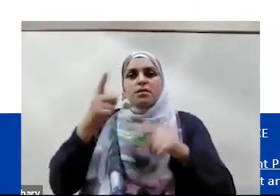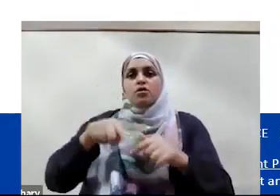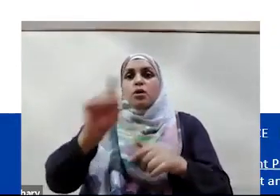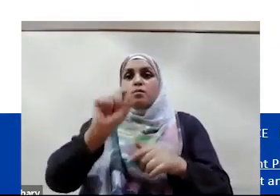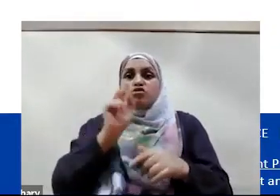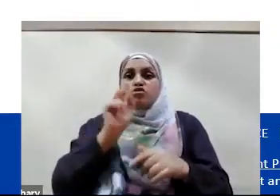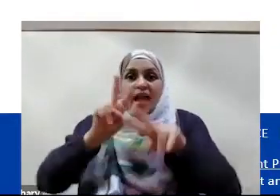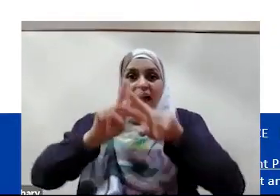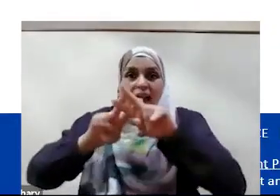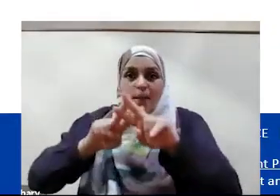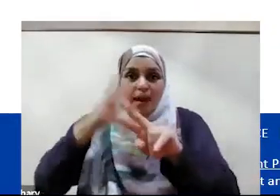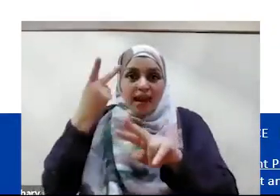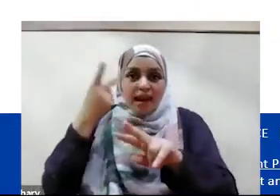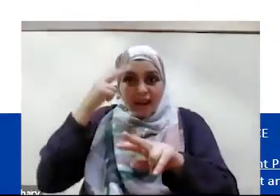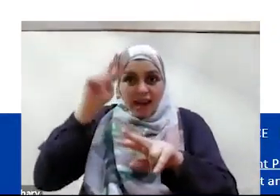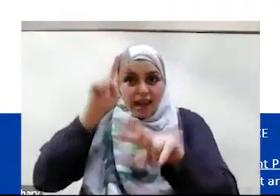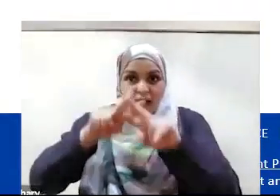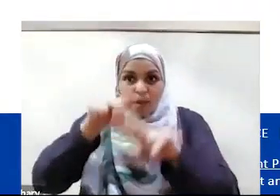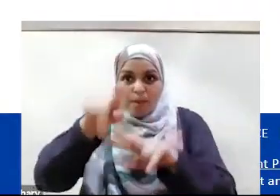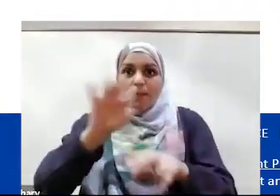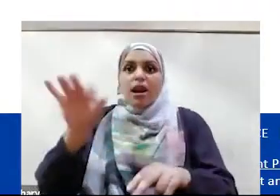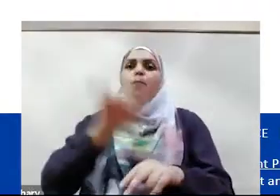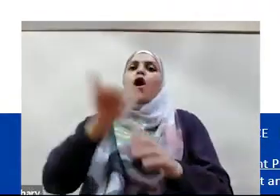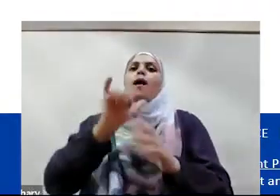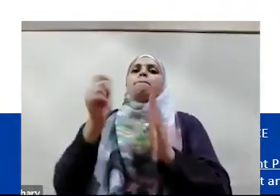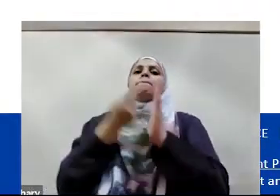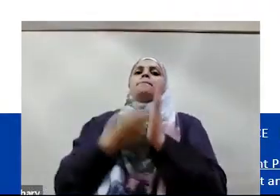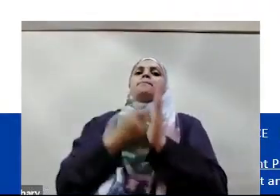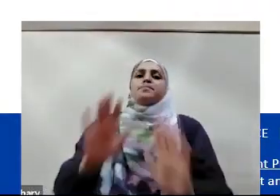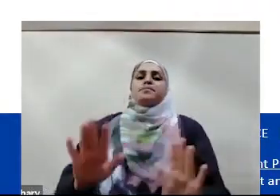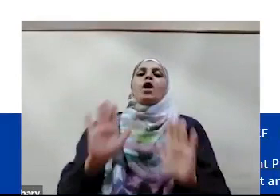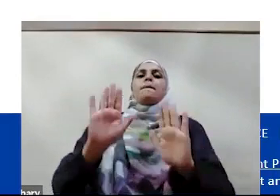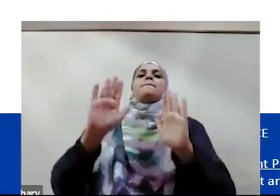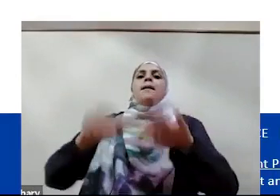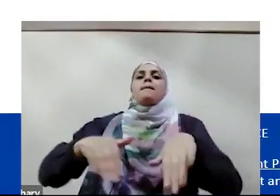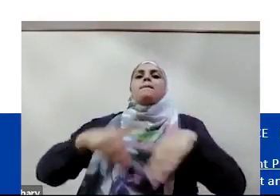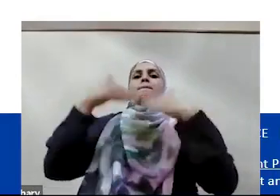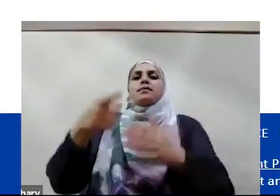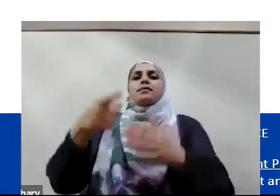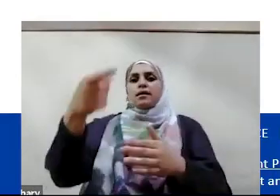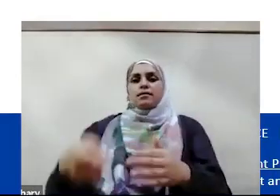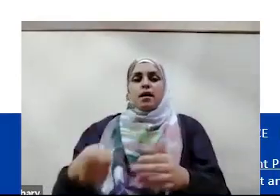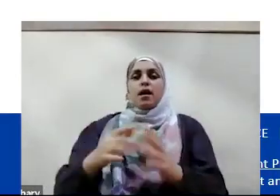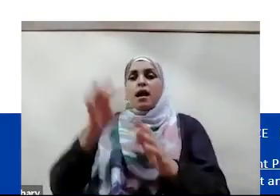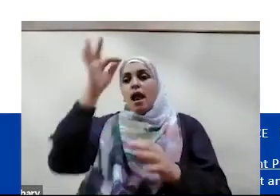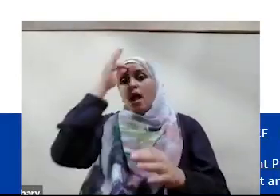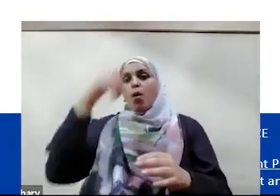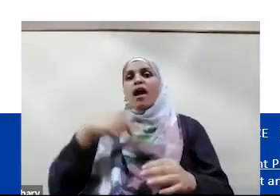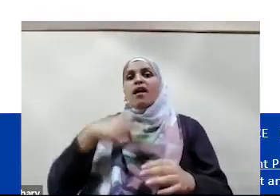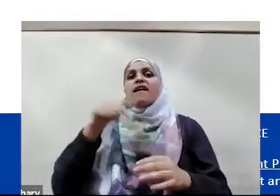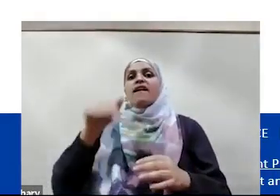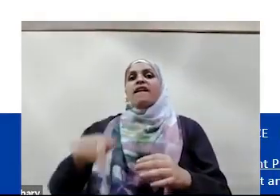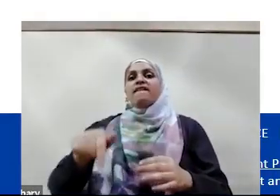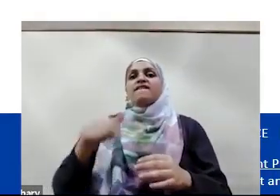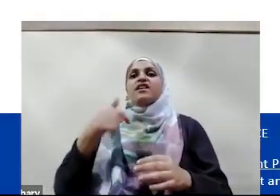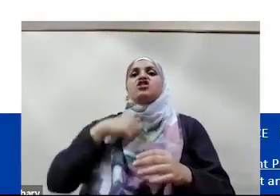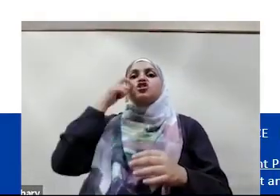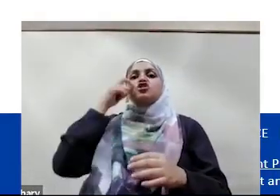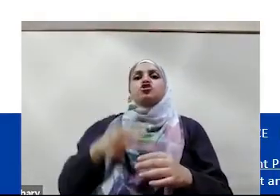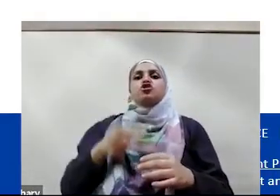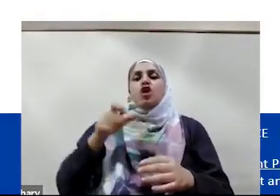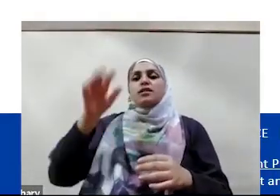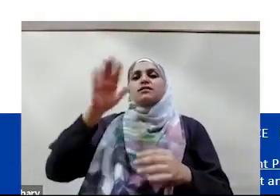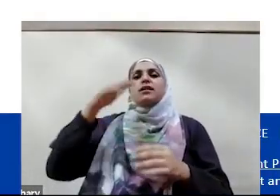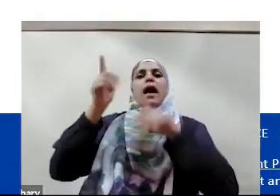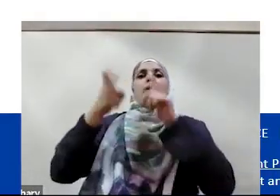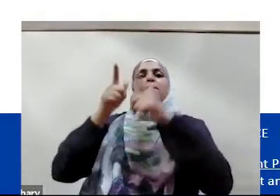احنا نسلمه. الجزء اللي بعد كده، لو انا عندي emergency contact في امريكا، عندي حد لو حصل اي